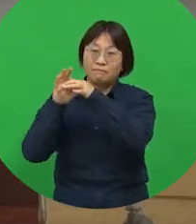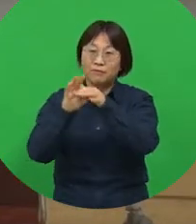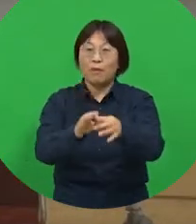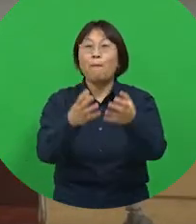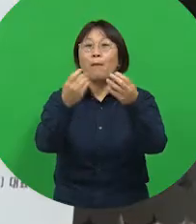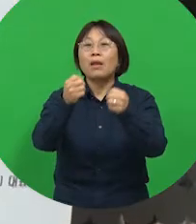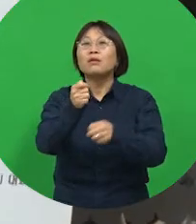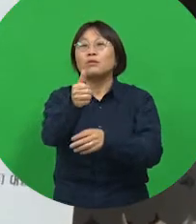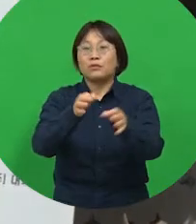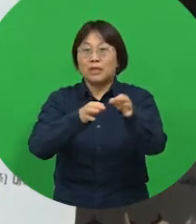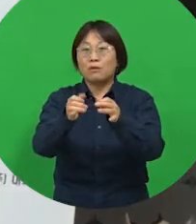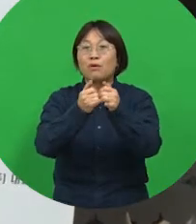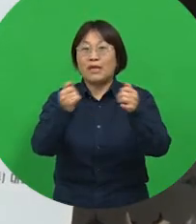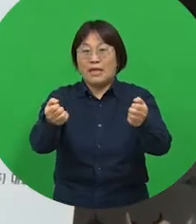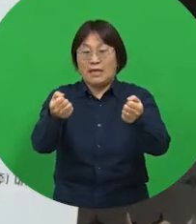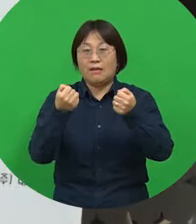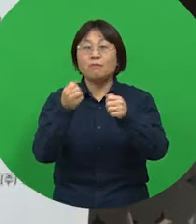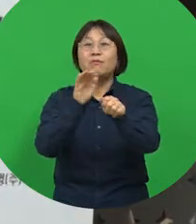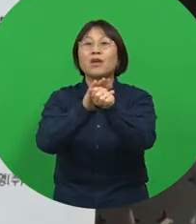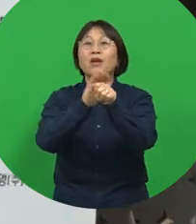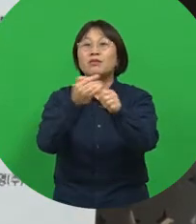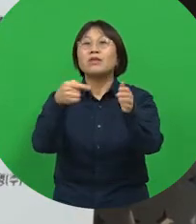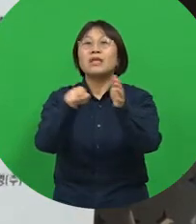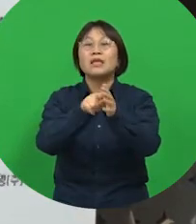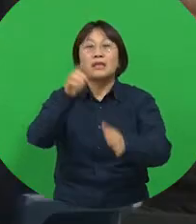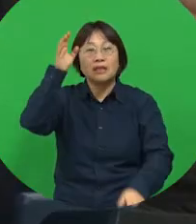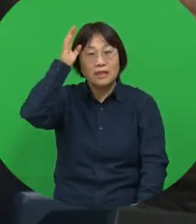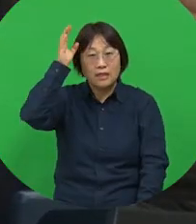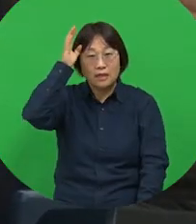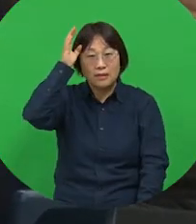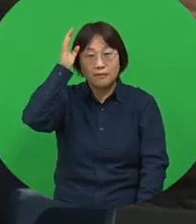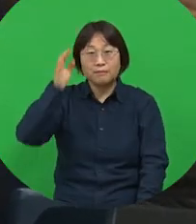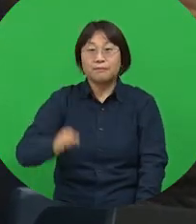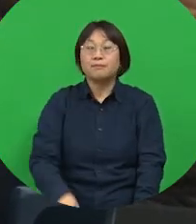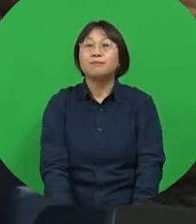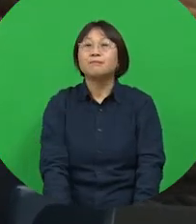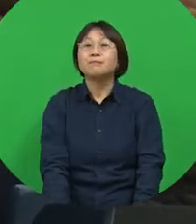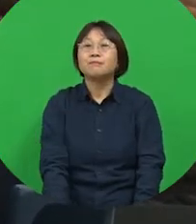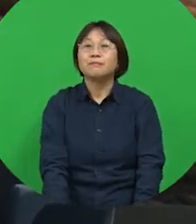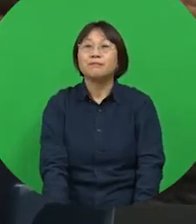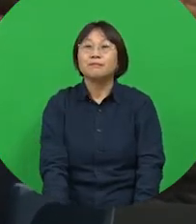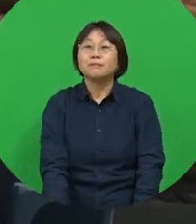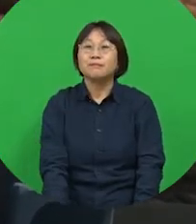지지를 이어가며 많은 소상공인에게 활력을 더해줄 수 있길 기대해 보겠습니다.